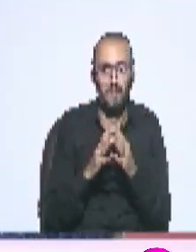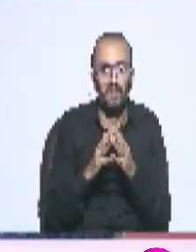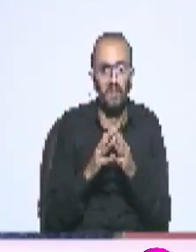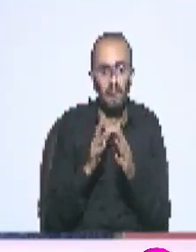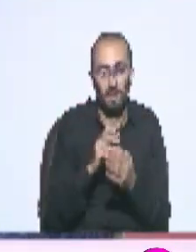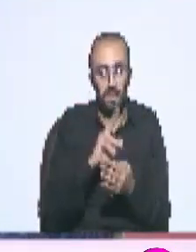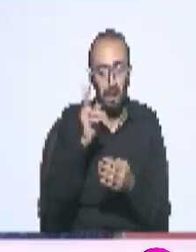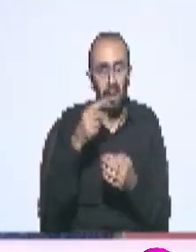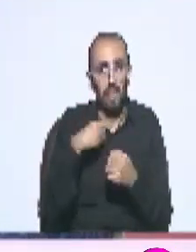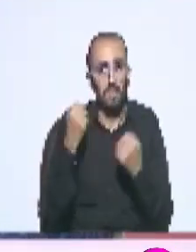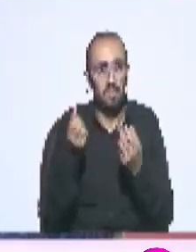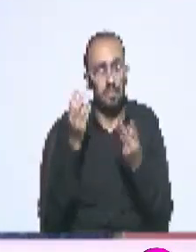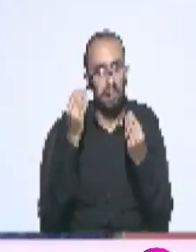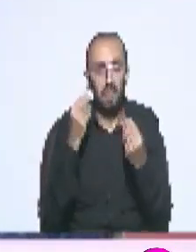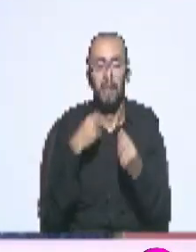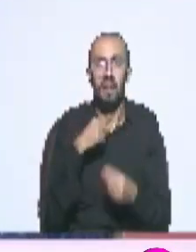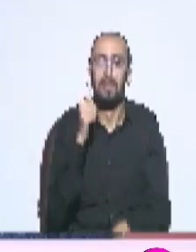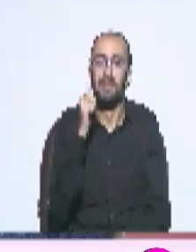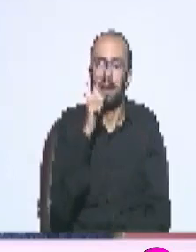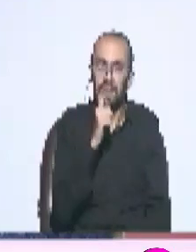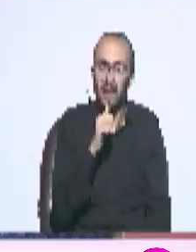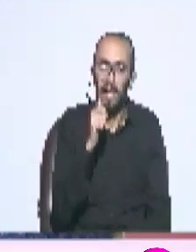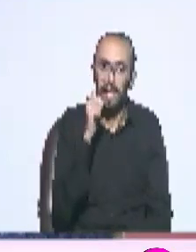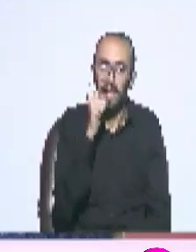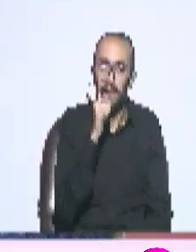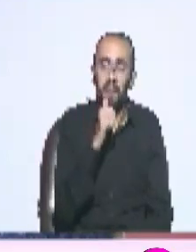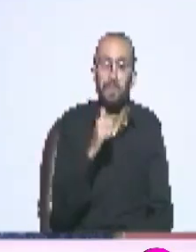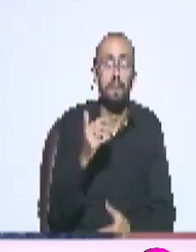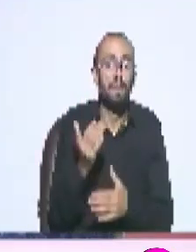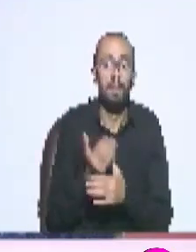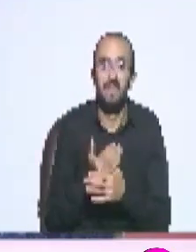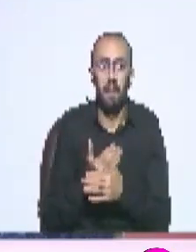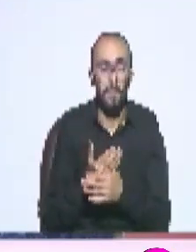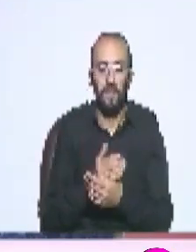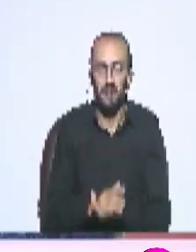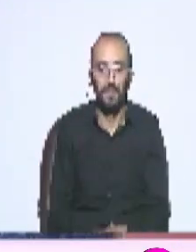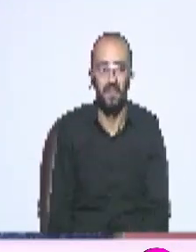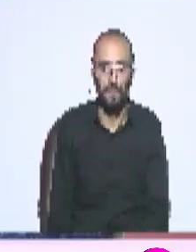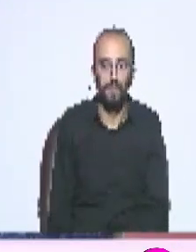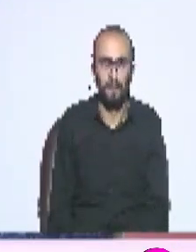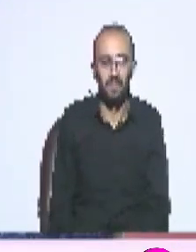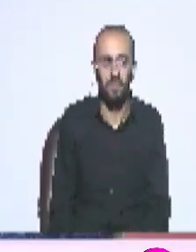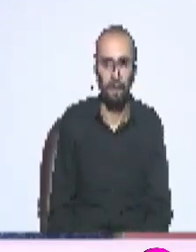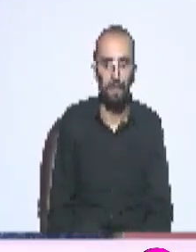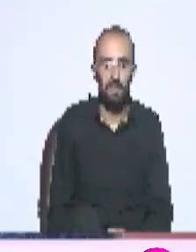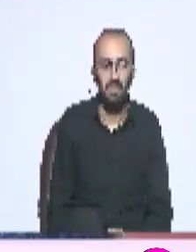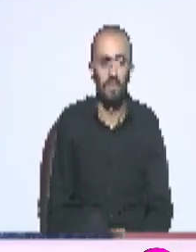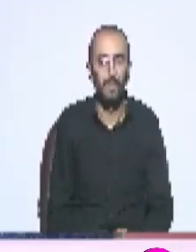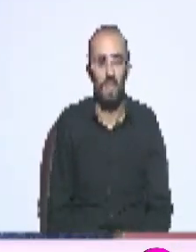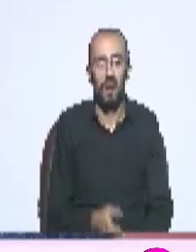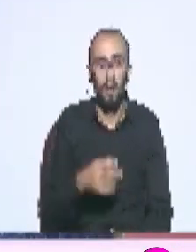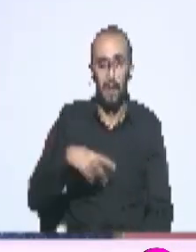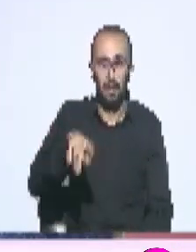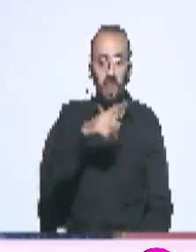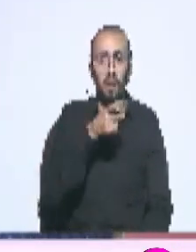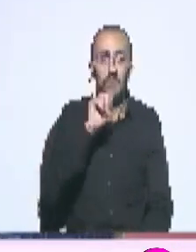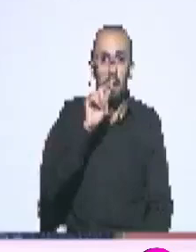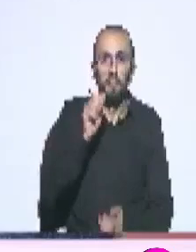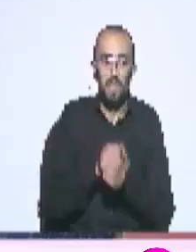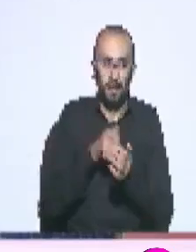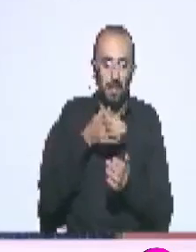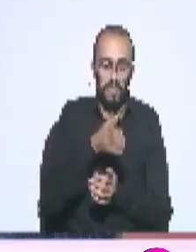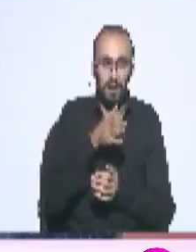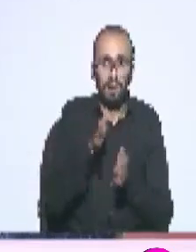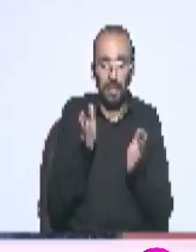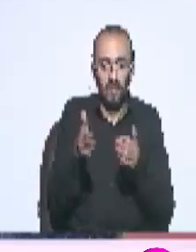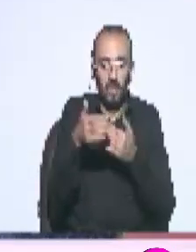حاجه هستحمل النوع ده لان انا برده اا يعني احنا بنخرج من بيوتنا كل كل يوم مش ماشيين